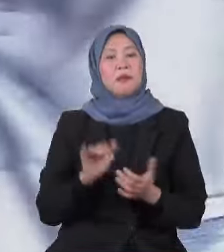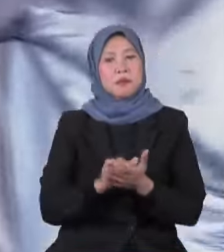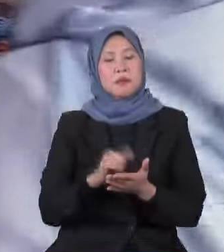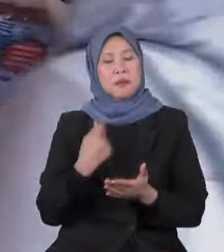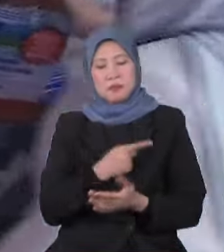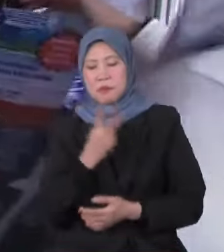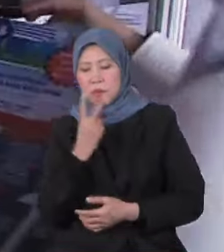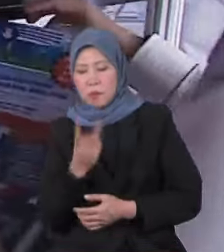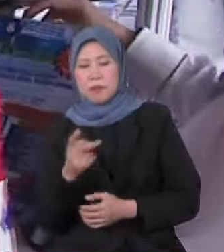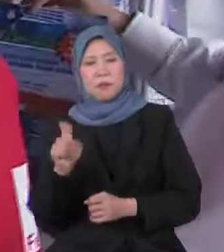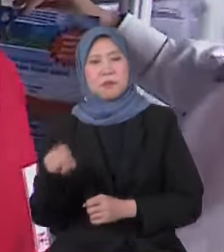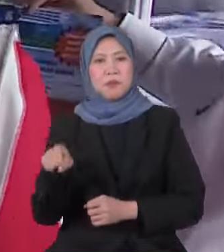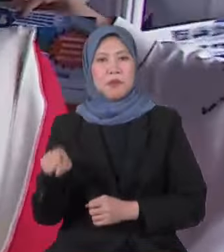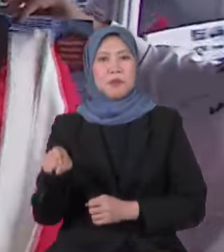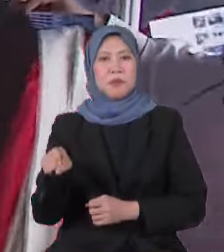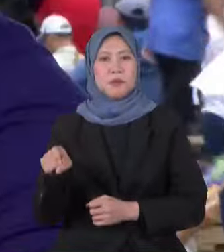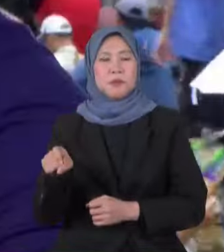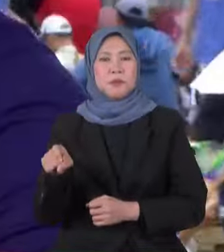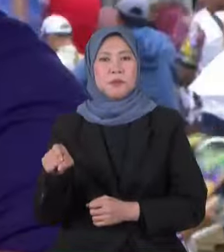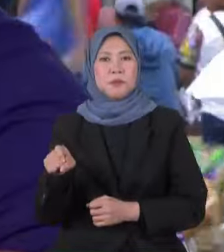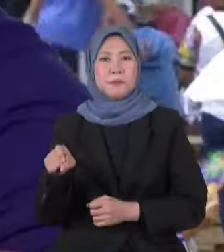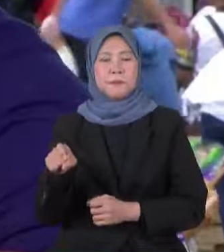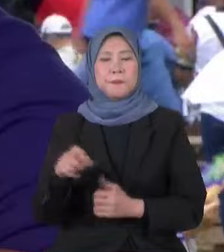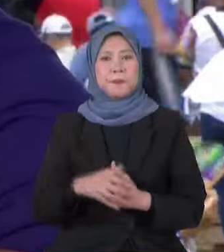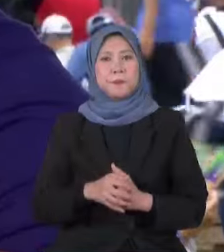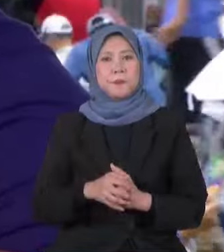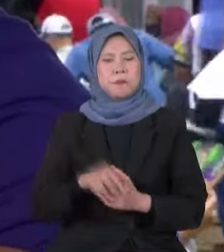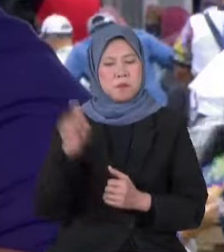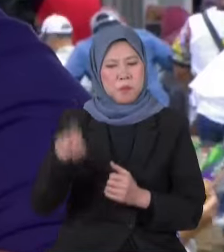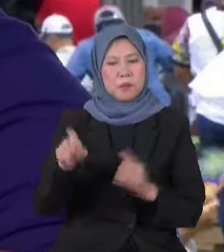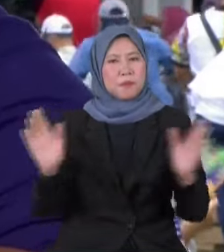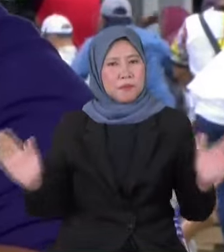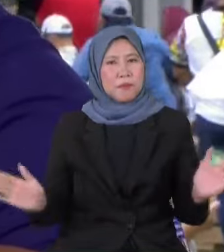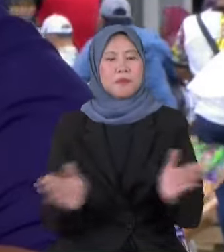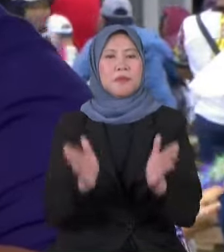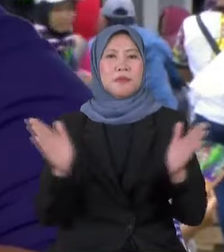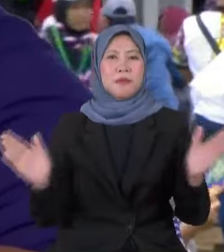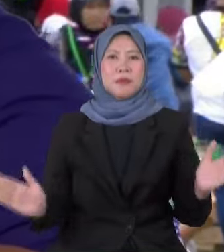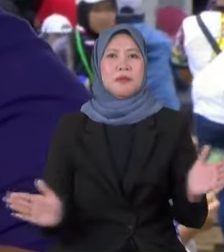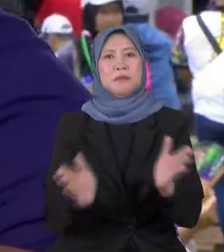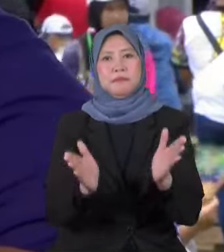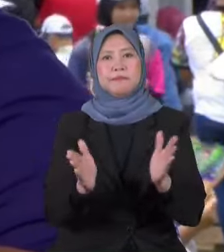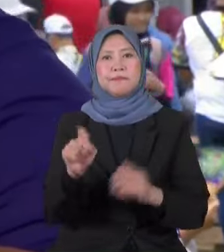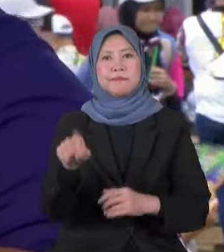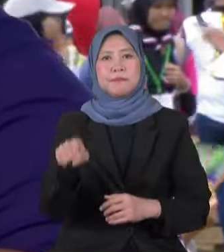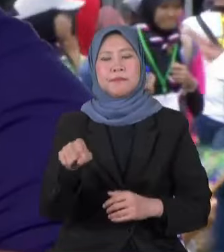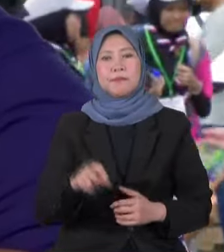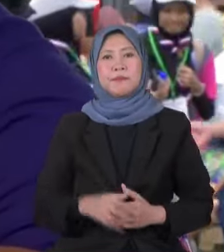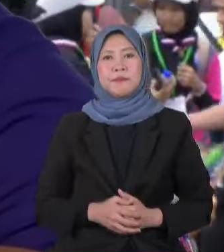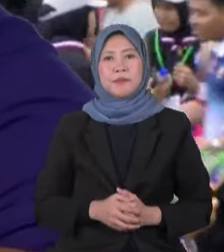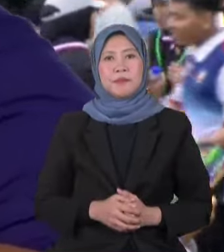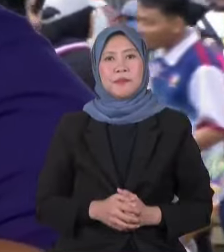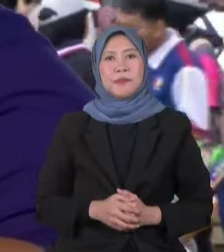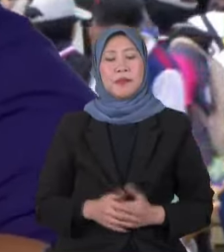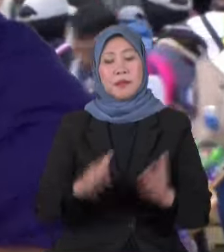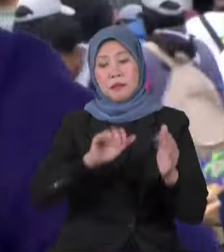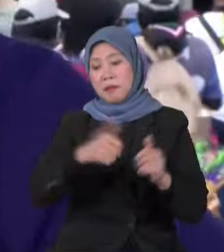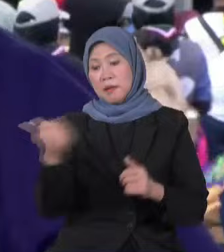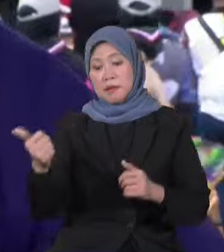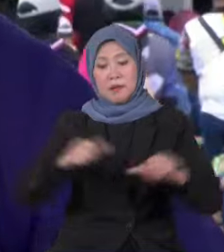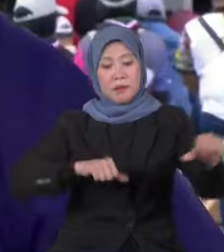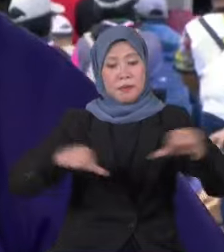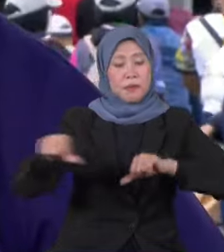kita nampak perlu kita orang kata suntik. Dan seperkara lagi aktiviti-aktiviti seperti